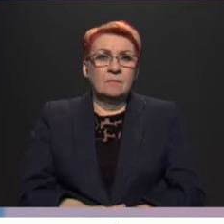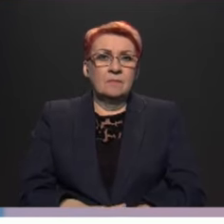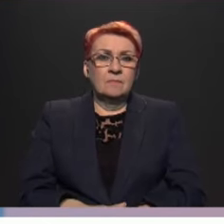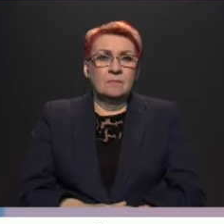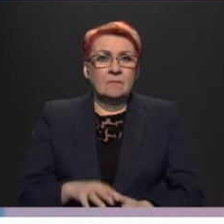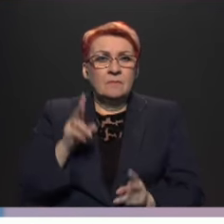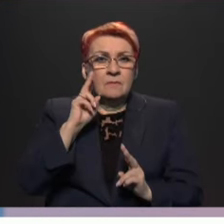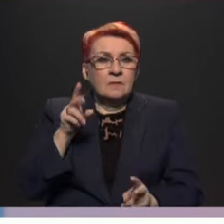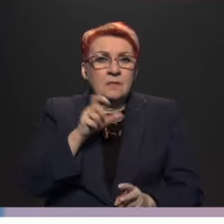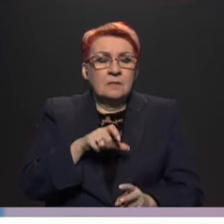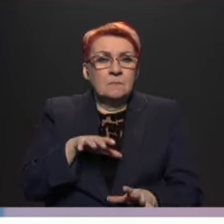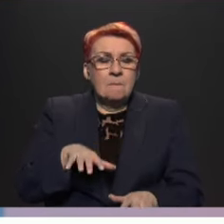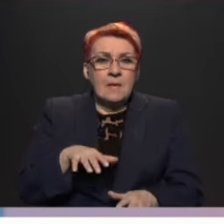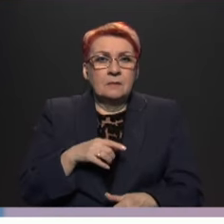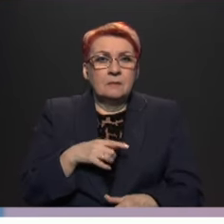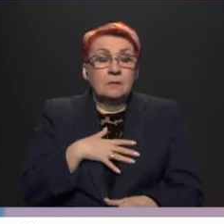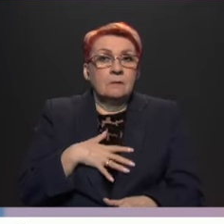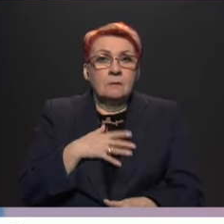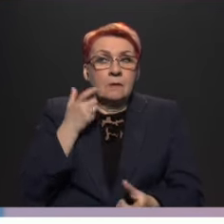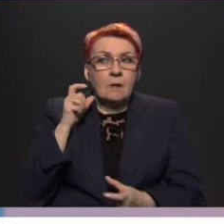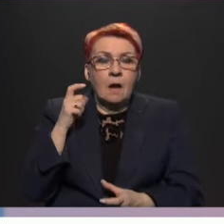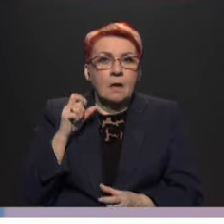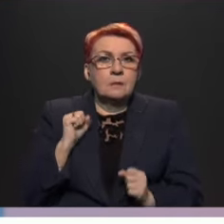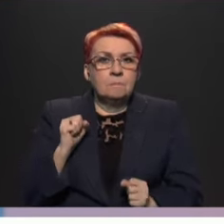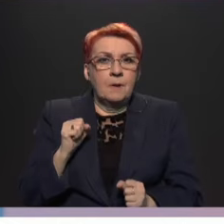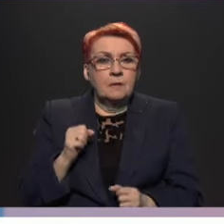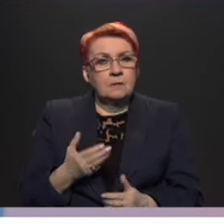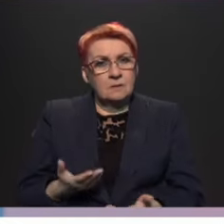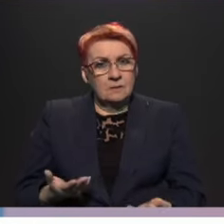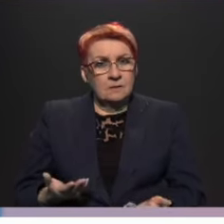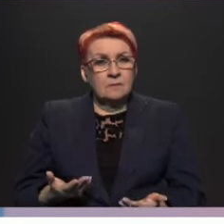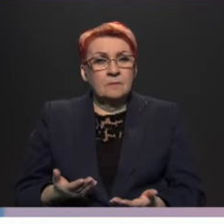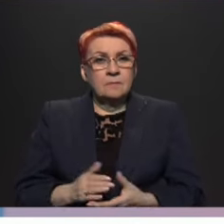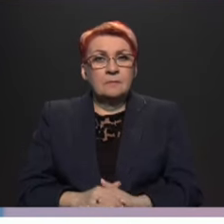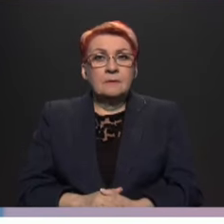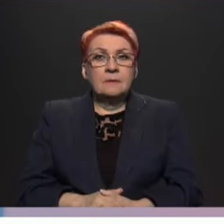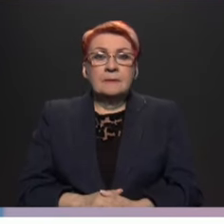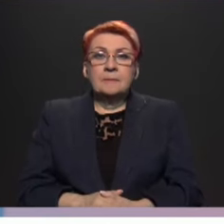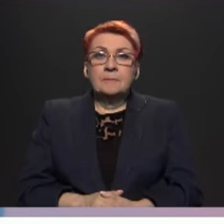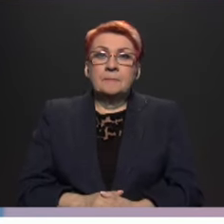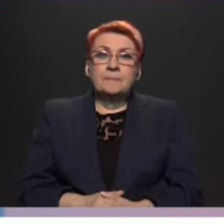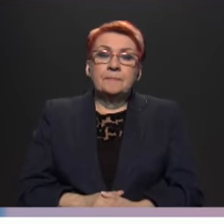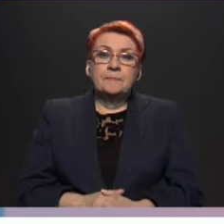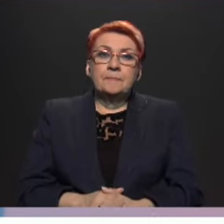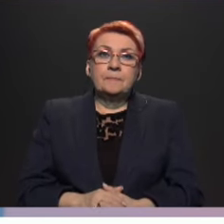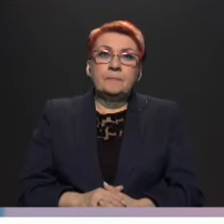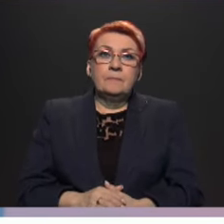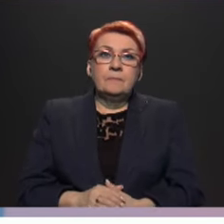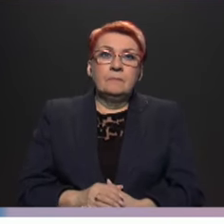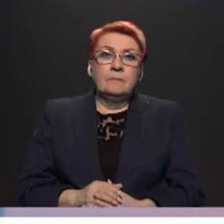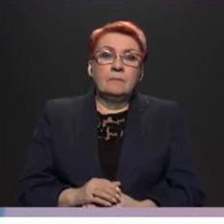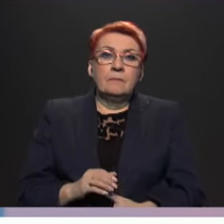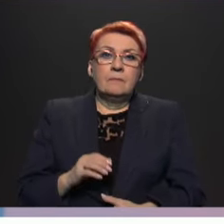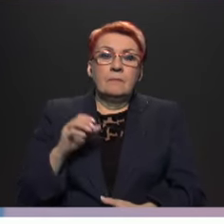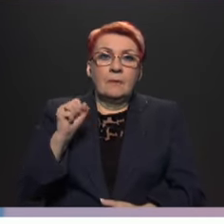не знать себе места. И действительно, это человека и асоциализирует в какой-то момент, потому что он действительно не может